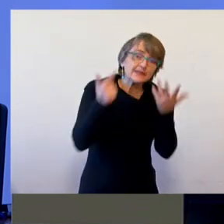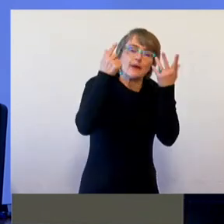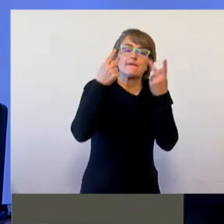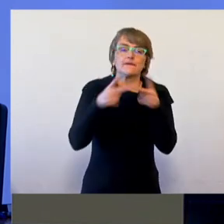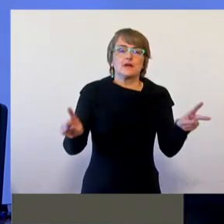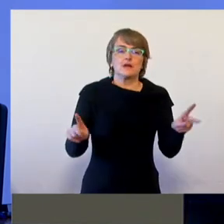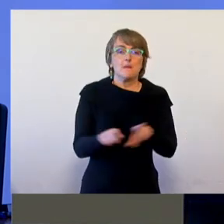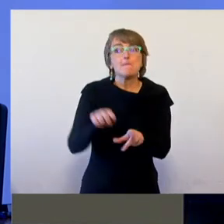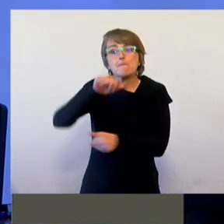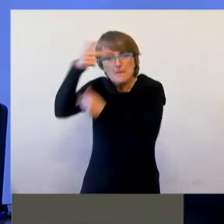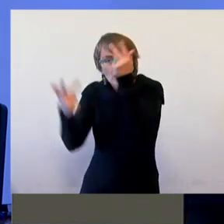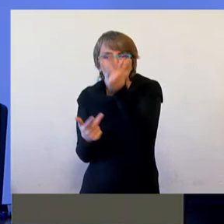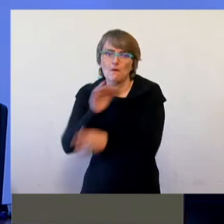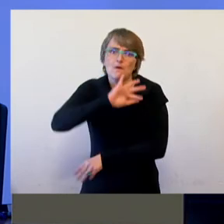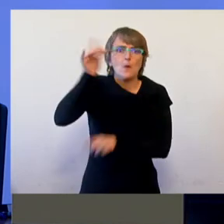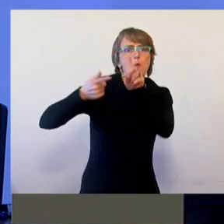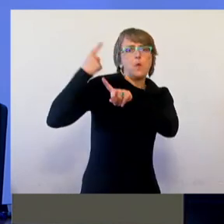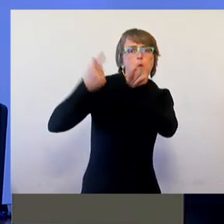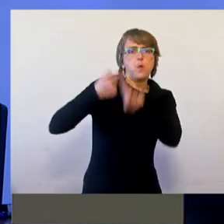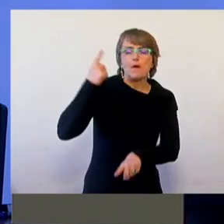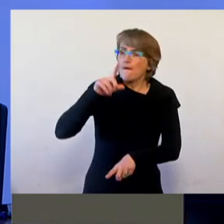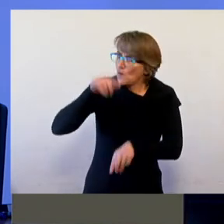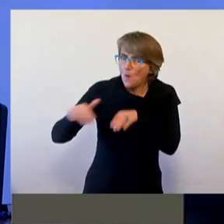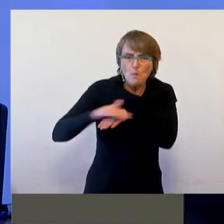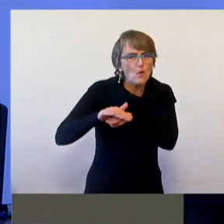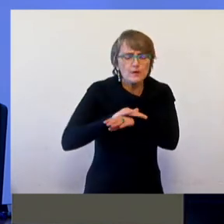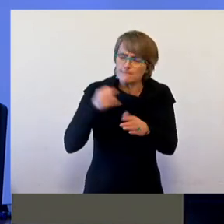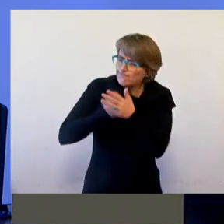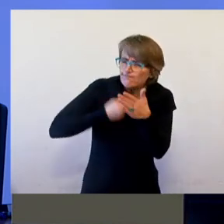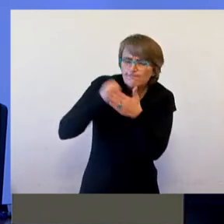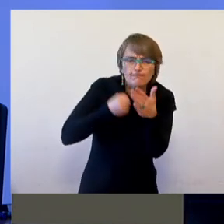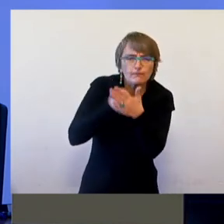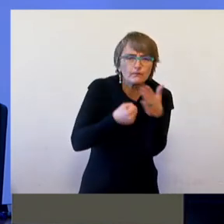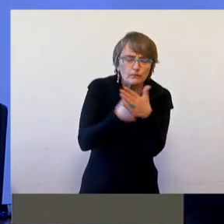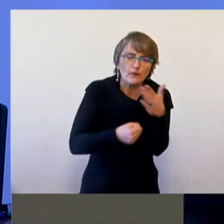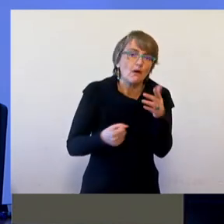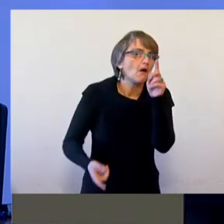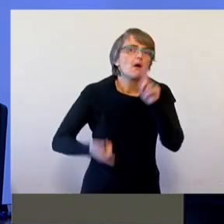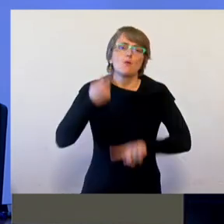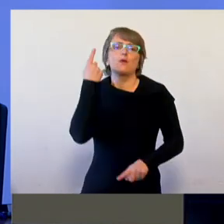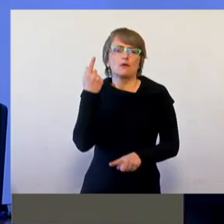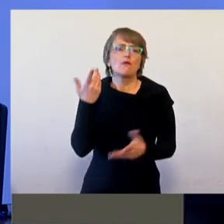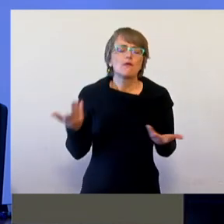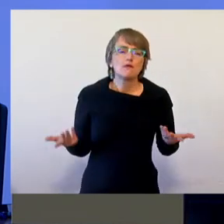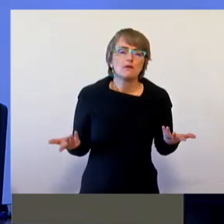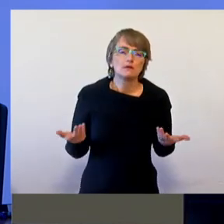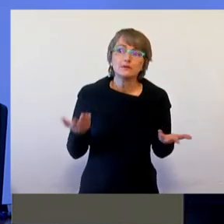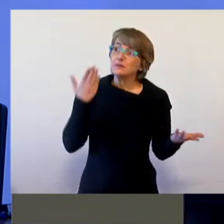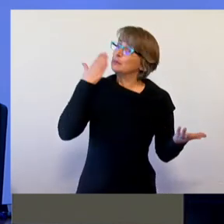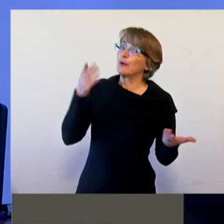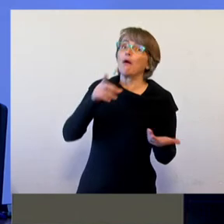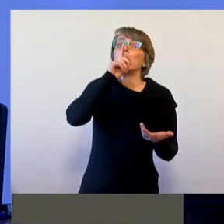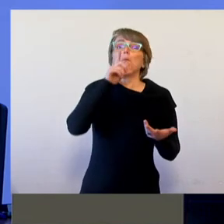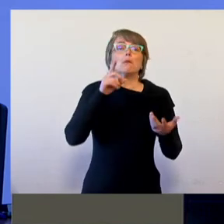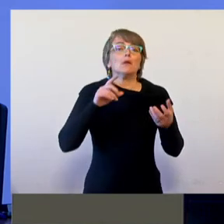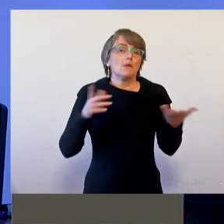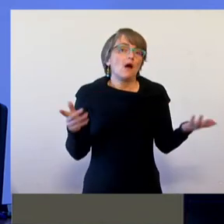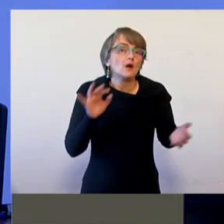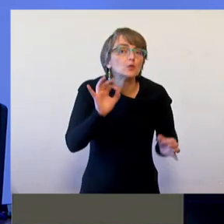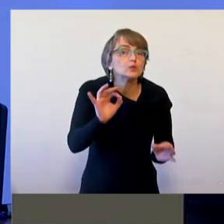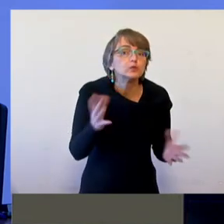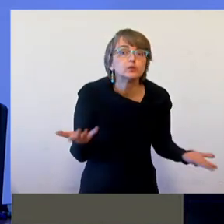métropole française, on mène ce combat politique-là. C'est extrêmement important de le mener. Parce que sinon, effectivement, alors je l'ai entendu